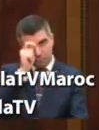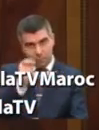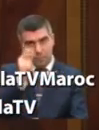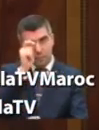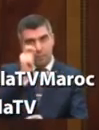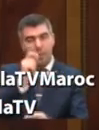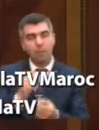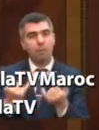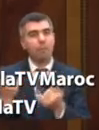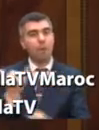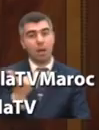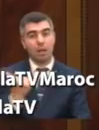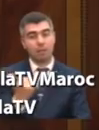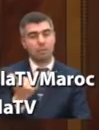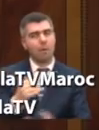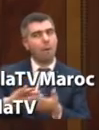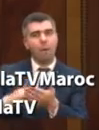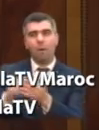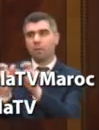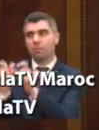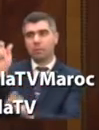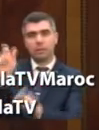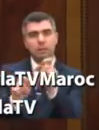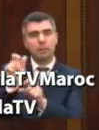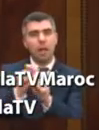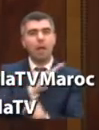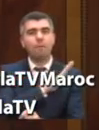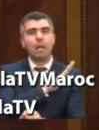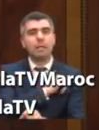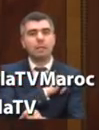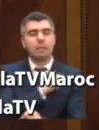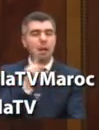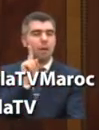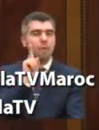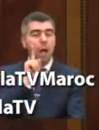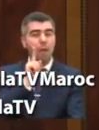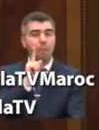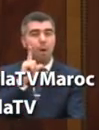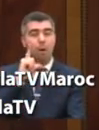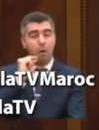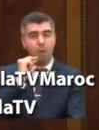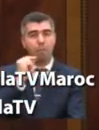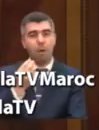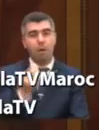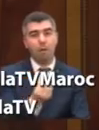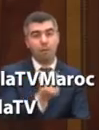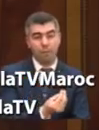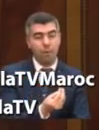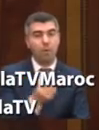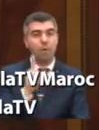وإجلال إلى كل فلسطيني، إلى كل فلسطينية إلى كل طفل، إلى كل